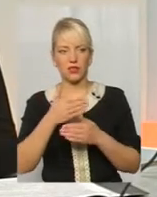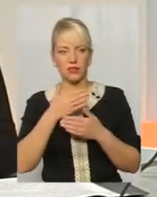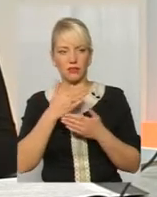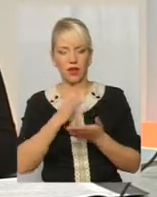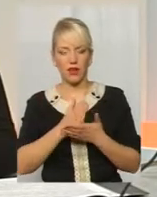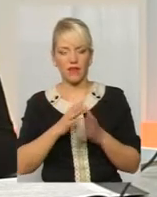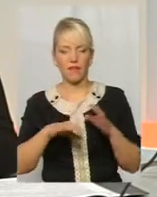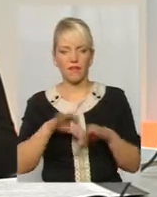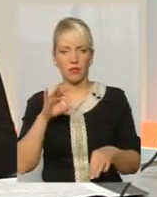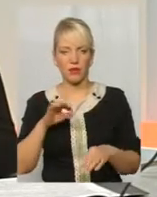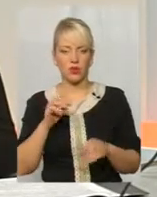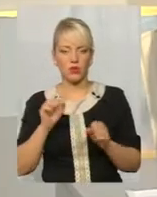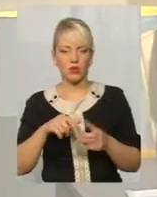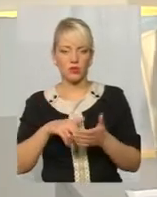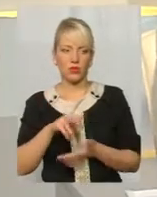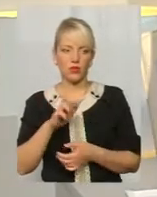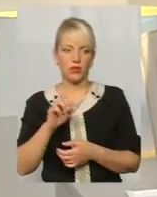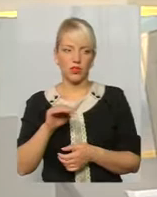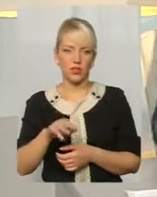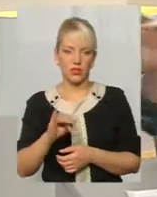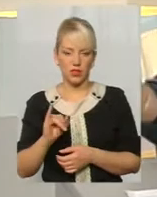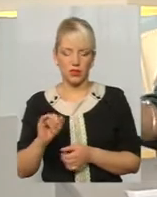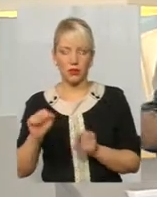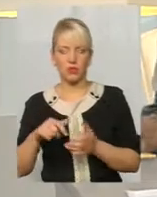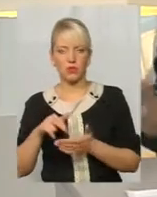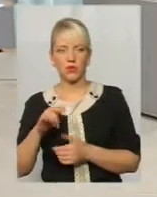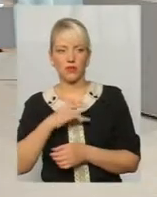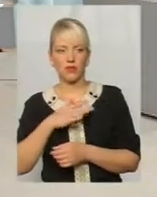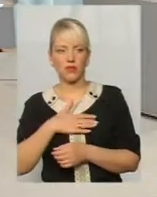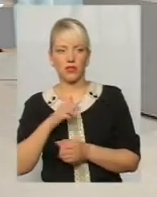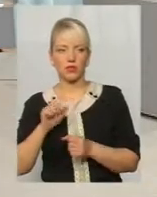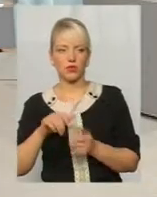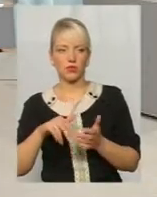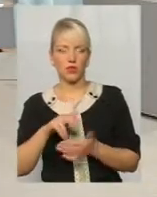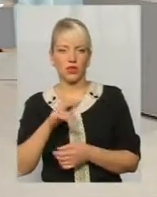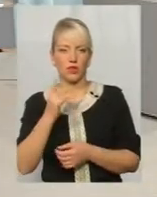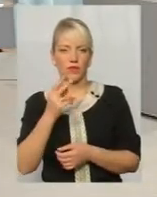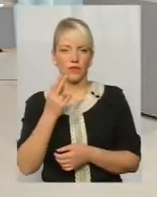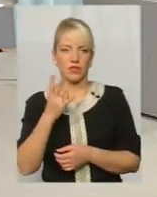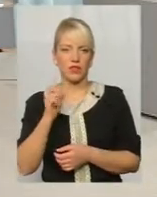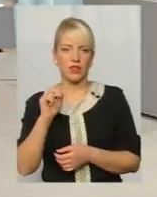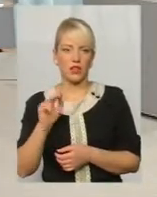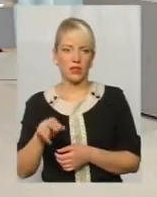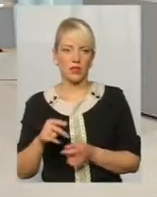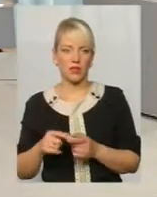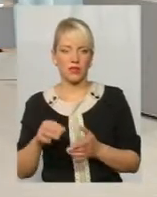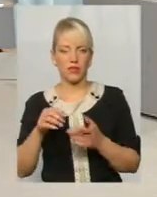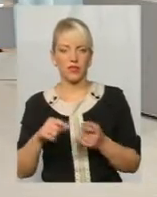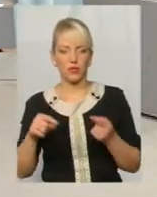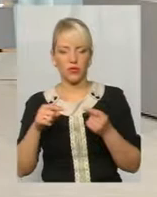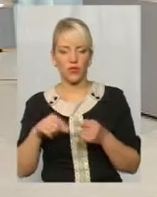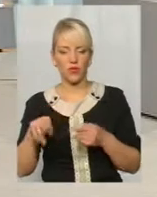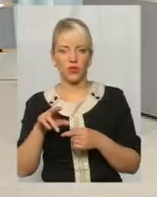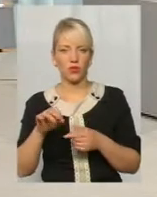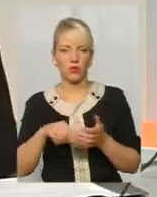може, наприклад, якщо він може піти в БТІ, може піти в приватне, може піти до нотаріуса. Може піти в ЦНАП, угу. так, відповідно міської ради. Тобто